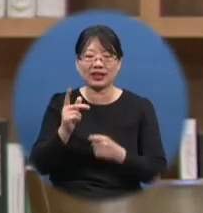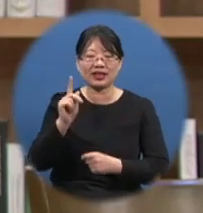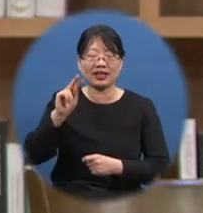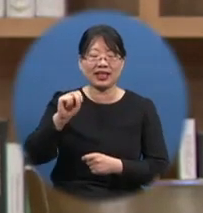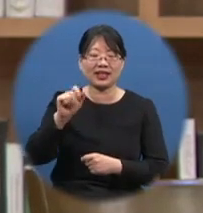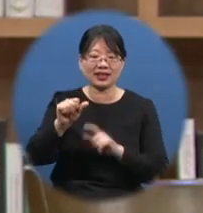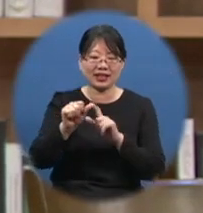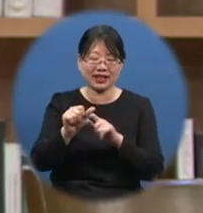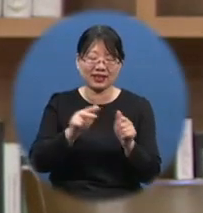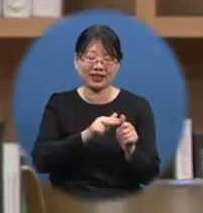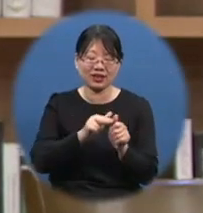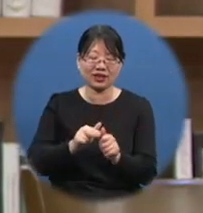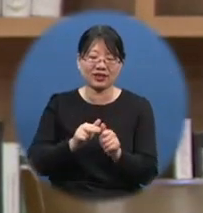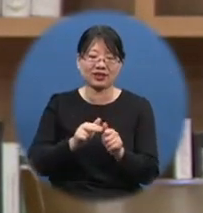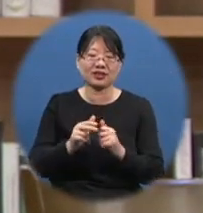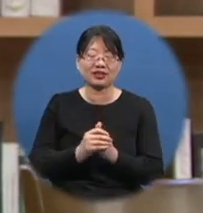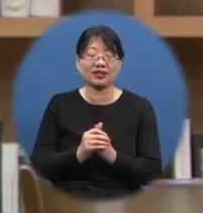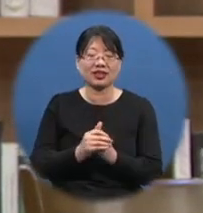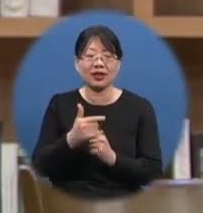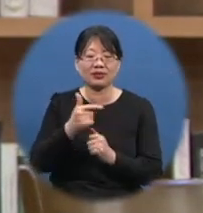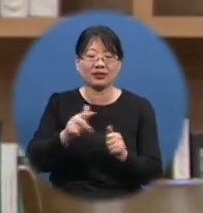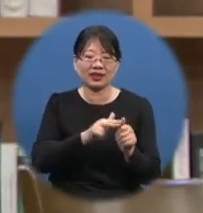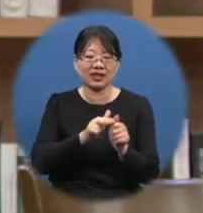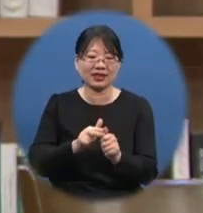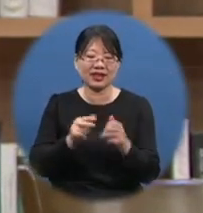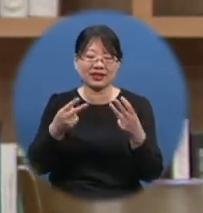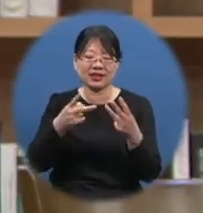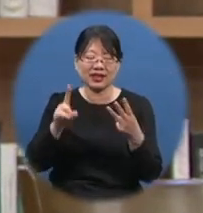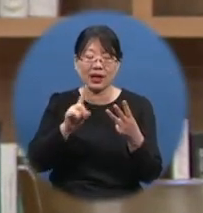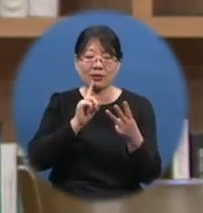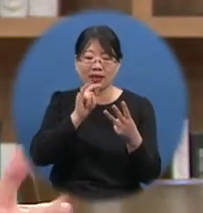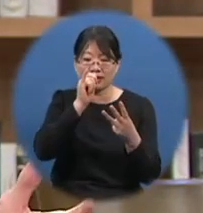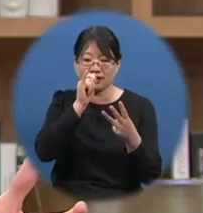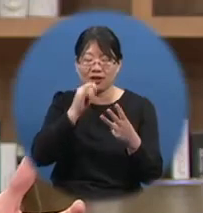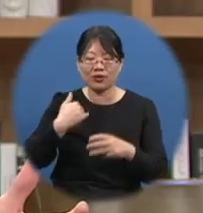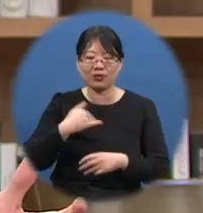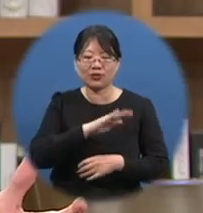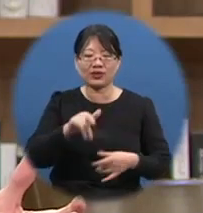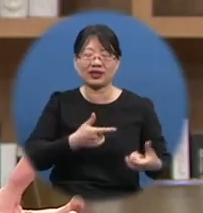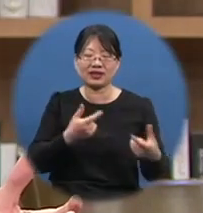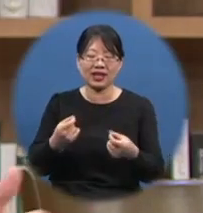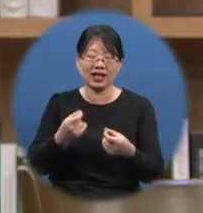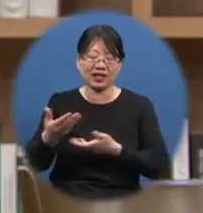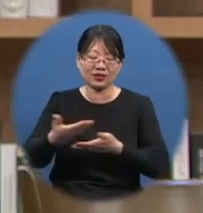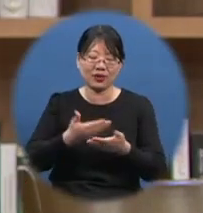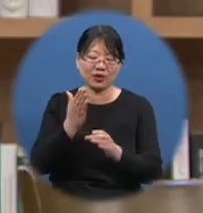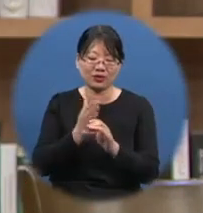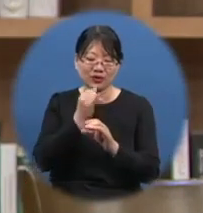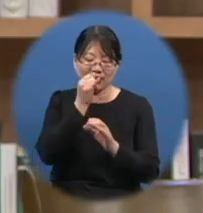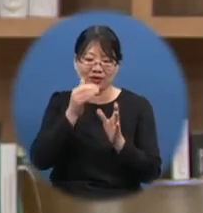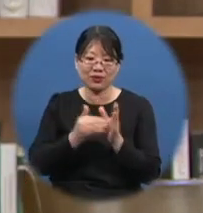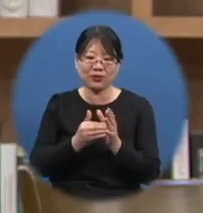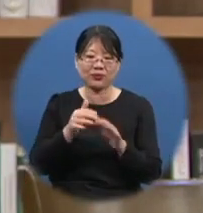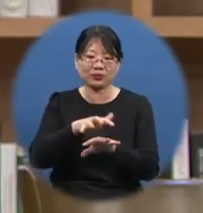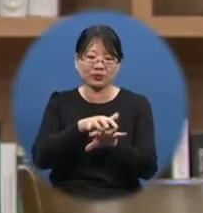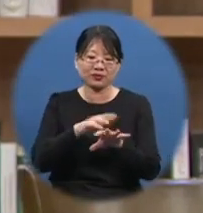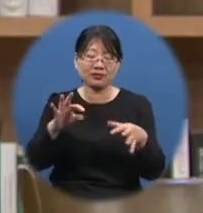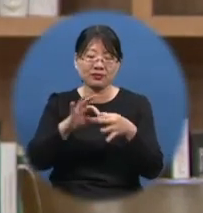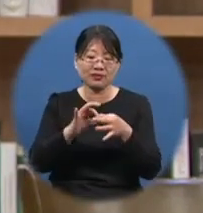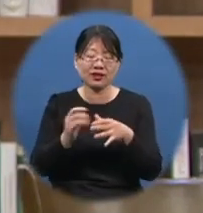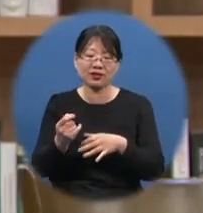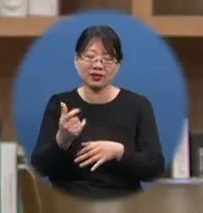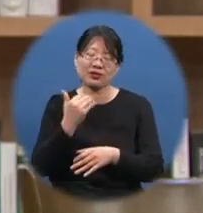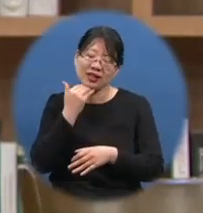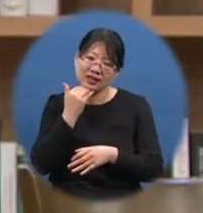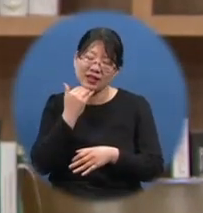DNA, 데이터, 네트워크, 데이터 뭐 빅데이터 시대라고 예. 하는 건 뭐 우리 다 이미 통용되고 있고 네트워킹과 관련해서 좀